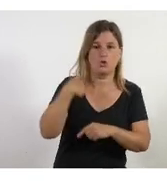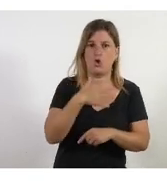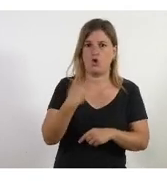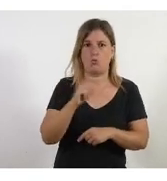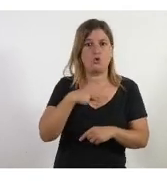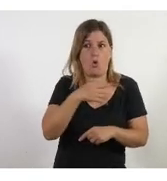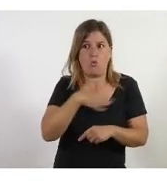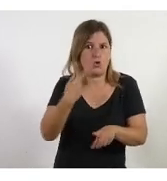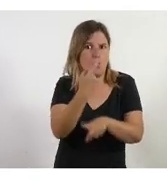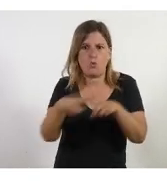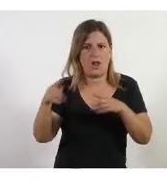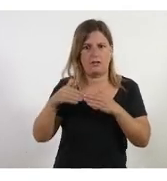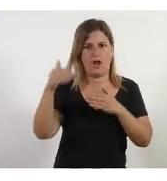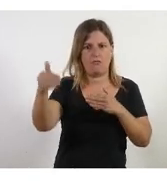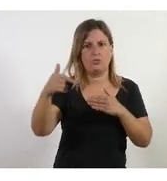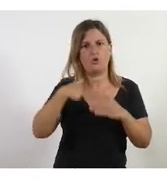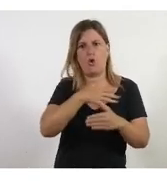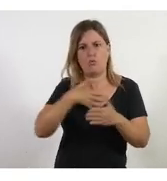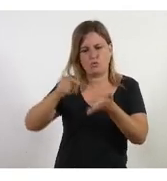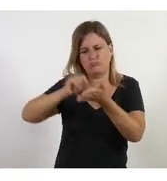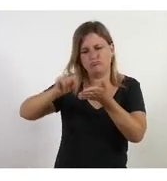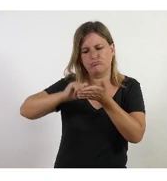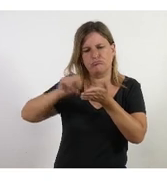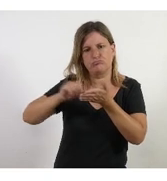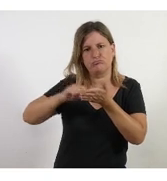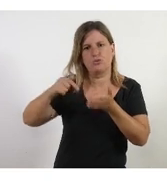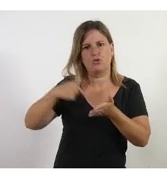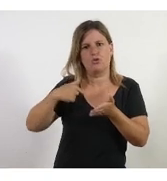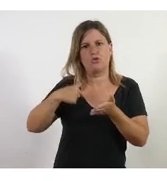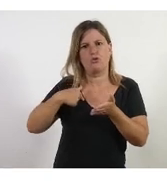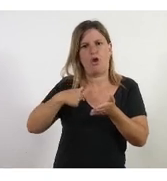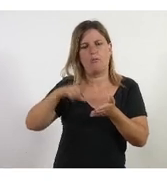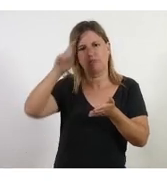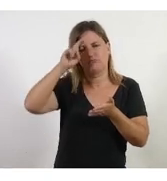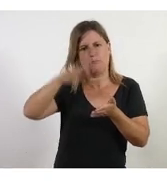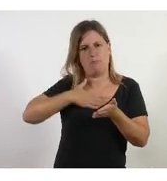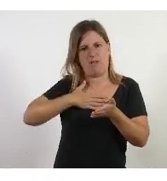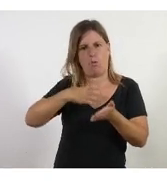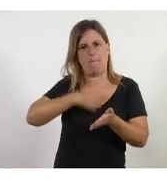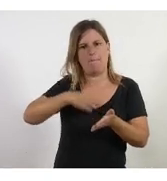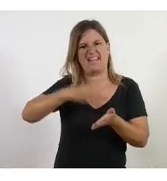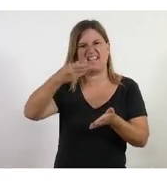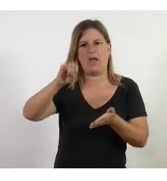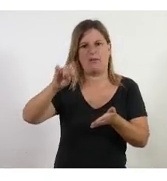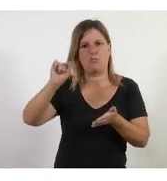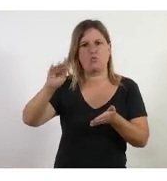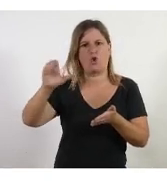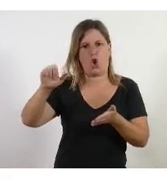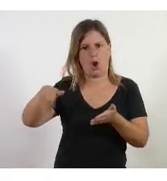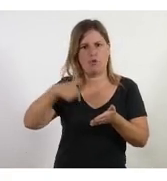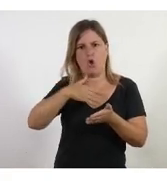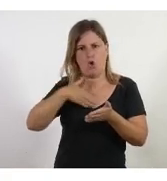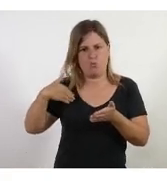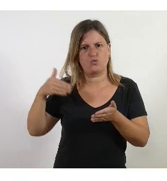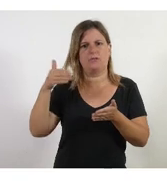un de diferent. Qui es vulgui apuntar a mercebrei.com. Jo vull escriure un món diferent. Ei, Laia, continua pensant